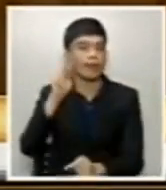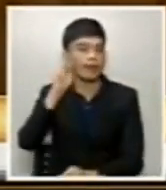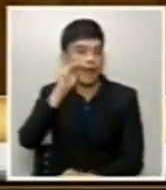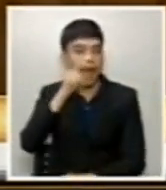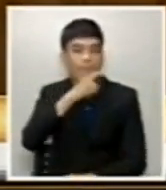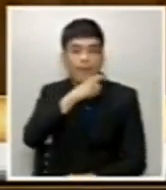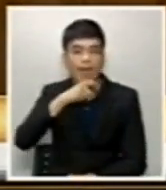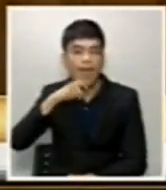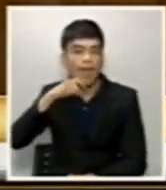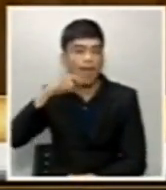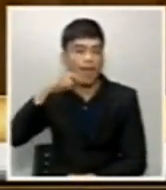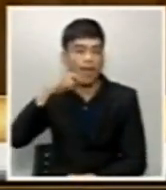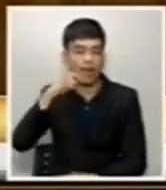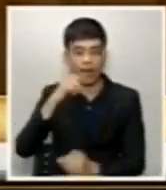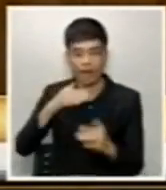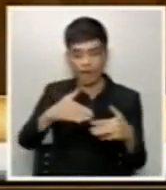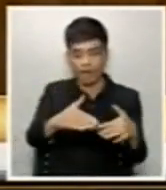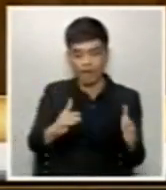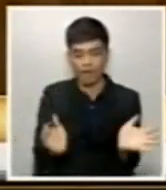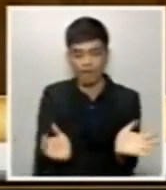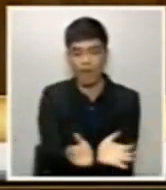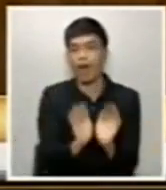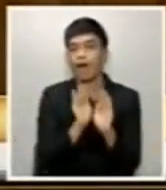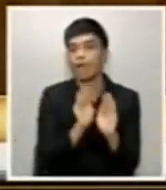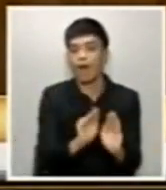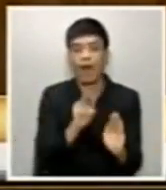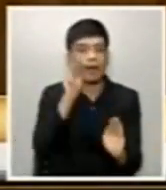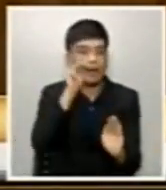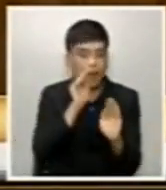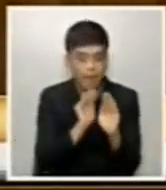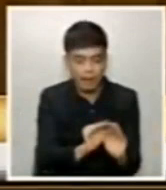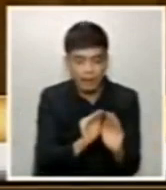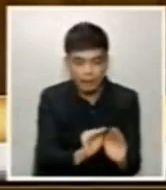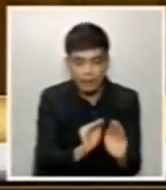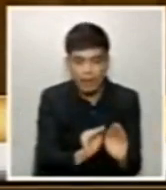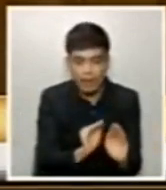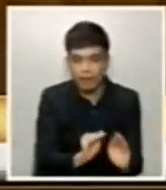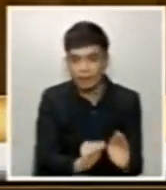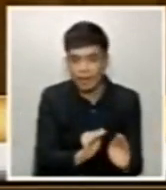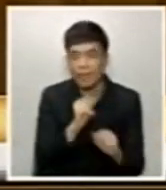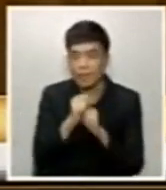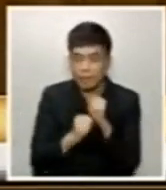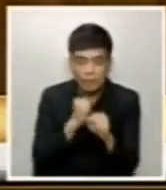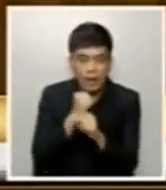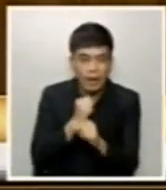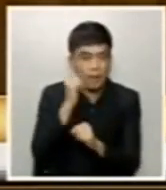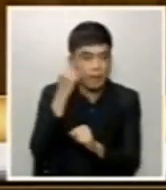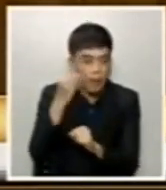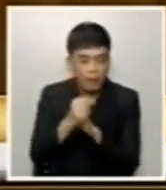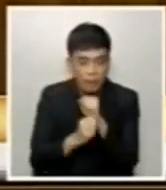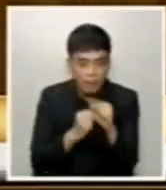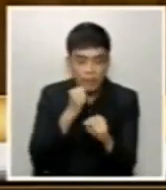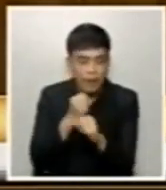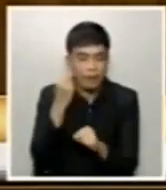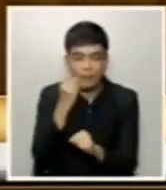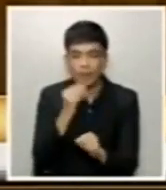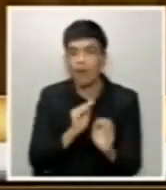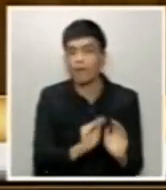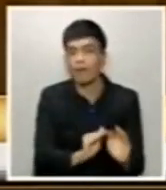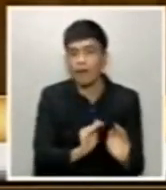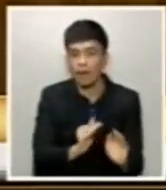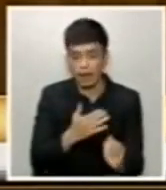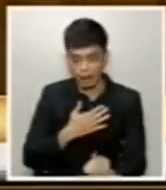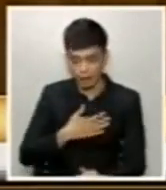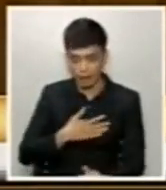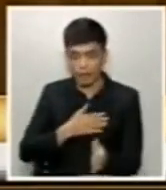ของการสร้างพื้นที่เก็บกักน้ำเพิ่มขึ้นนะฮะในแต่ละปีนะครับที่เดี๋ยวผมจะขออนุญาตชี้แจง